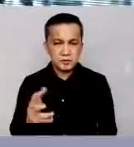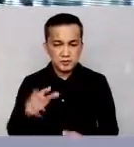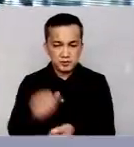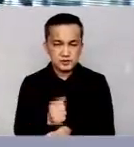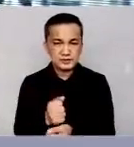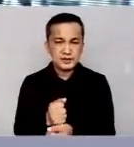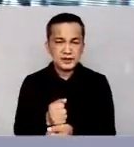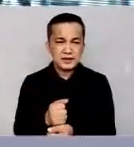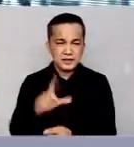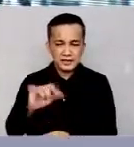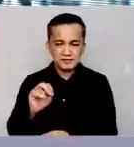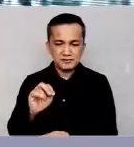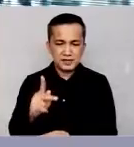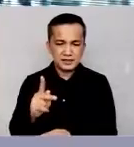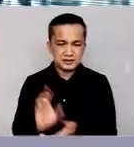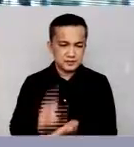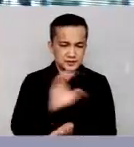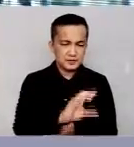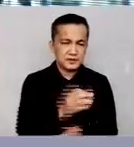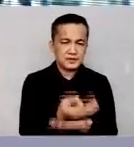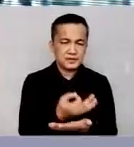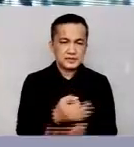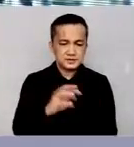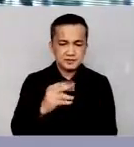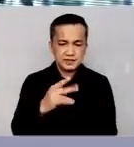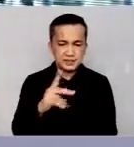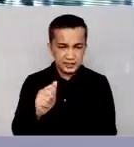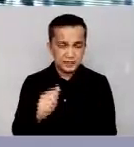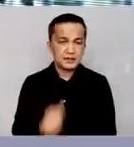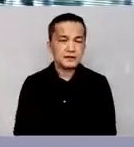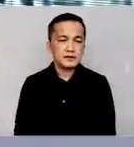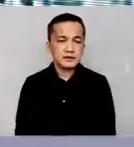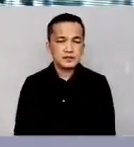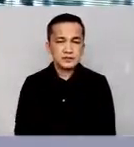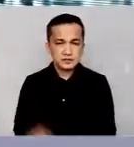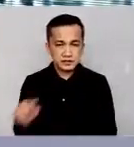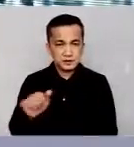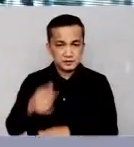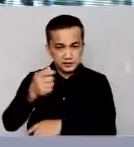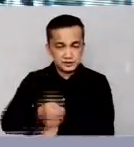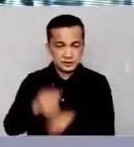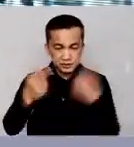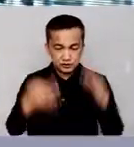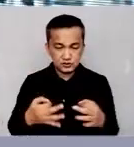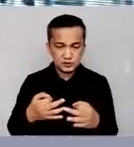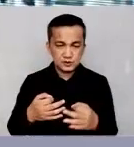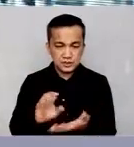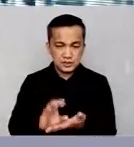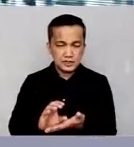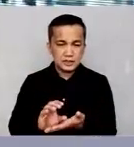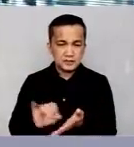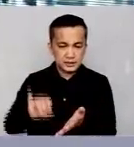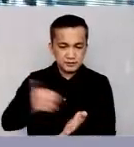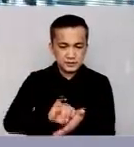sakaling maglagak ito ng pondo sa Maharlika Investment Fund. Pati ang pagdidesisyong mag-invest ang SSS at